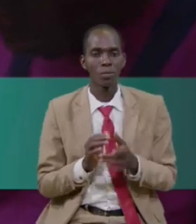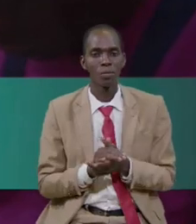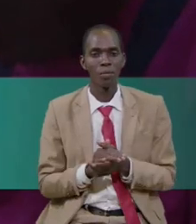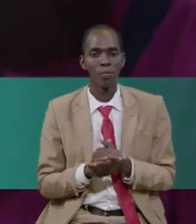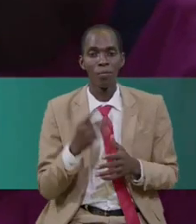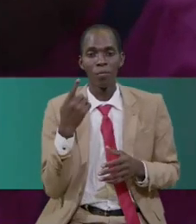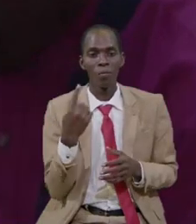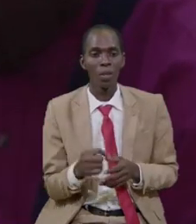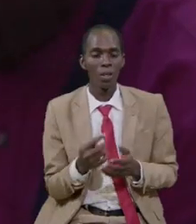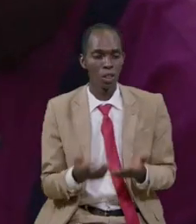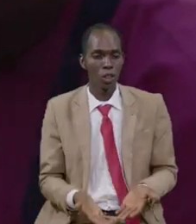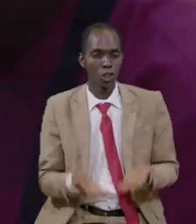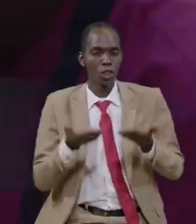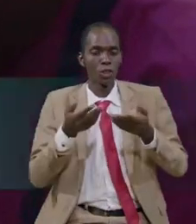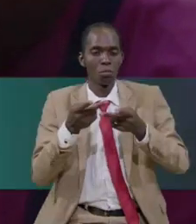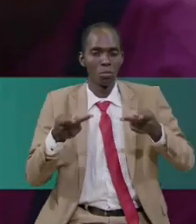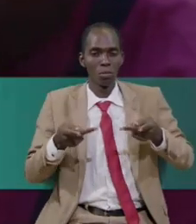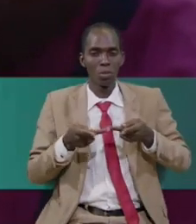position exaltée du Fils ou un.